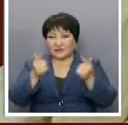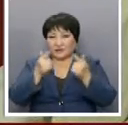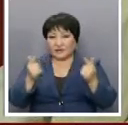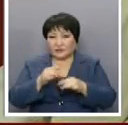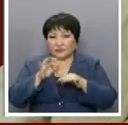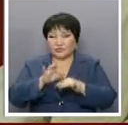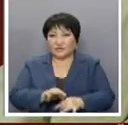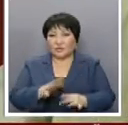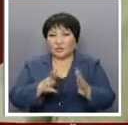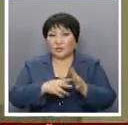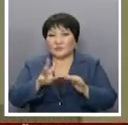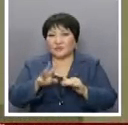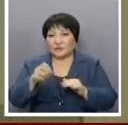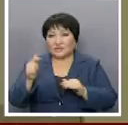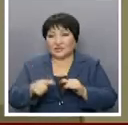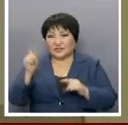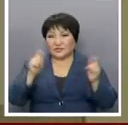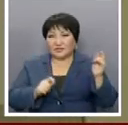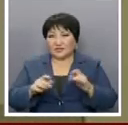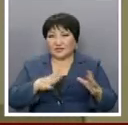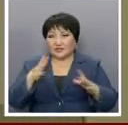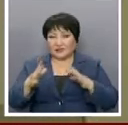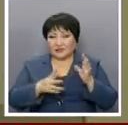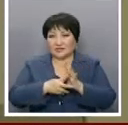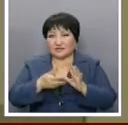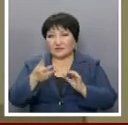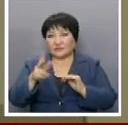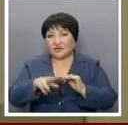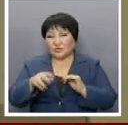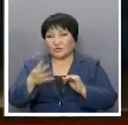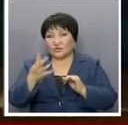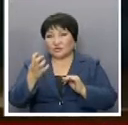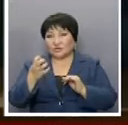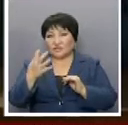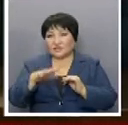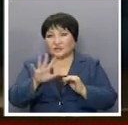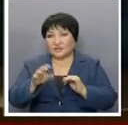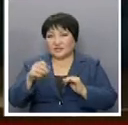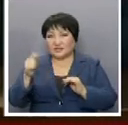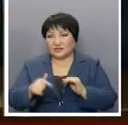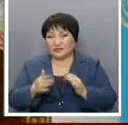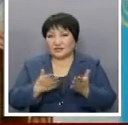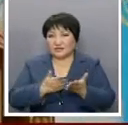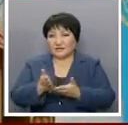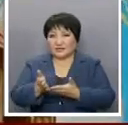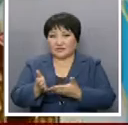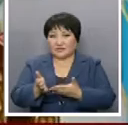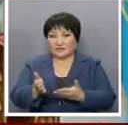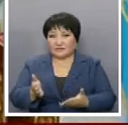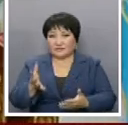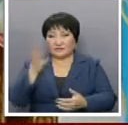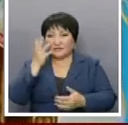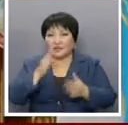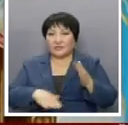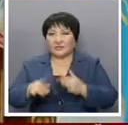9 миллион теңге, семинар тренингке 8 миллион 445 мың теңге бағытталыпты. Алматы